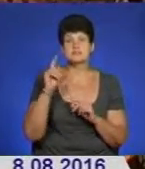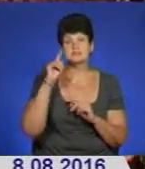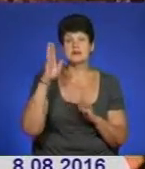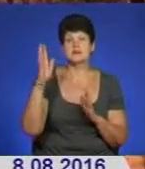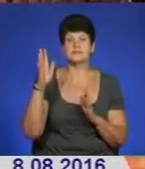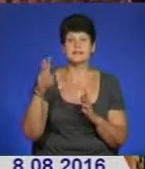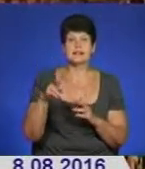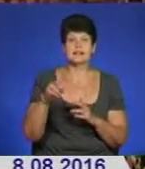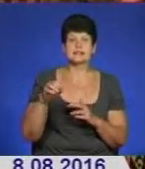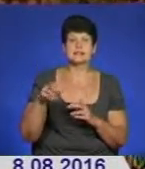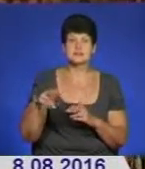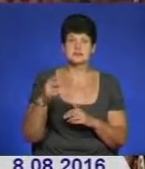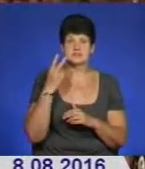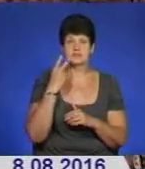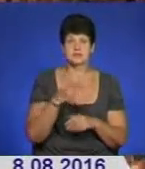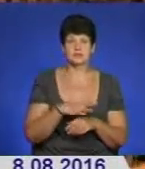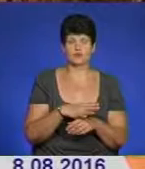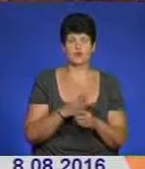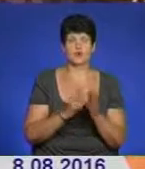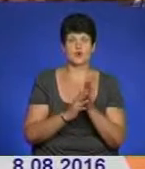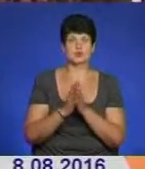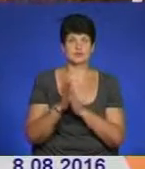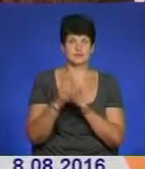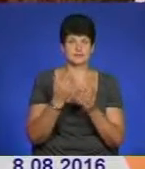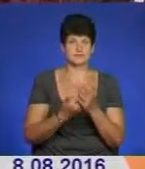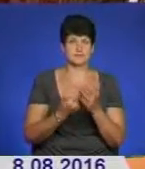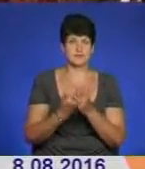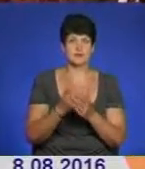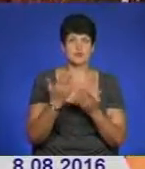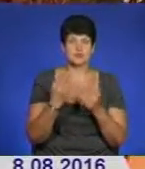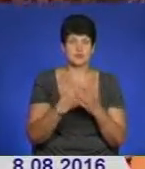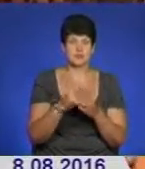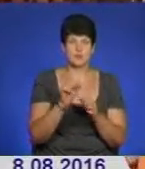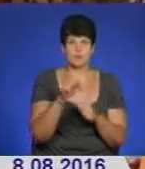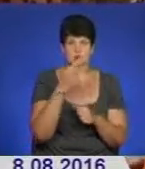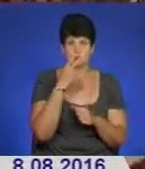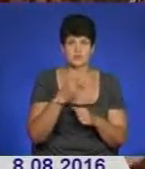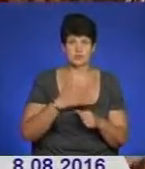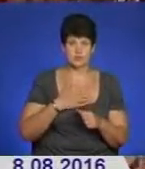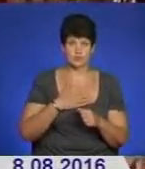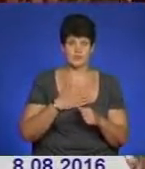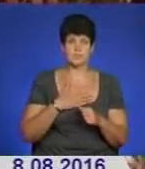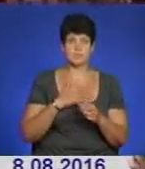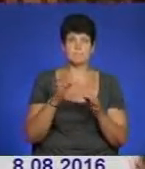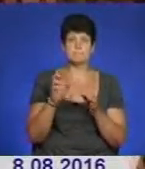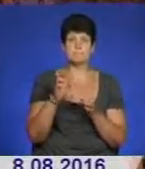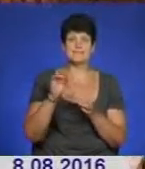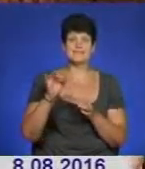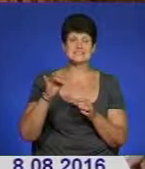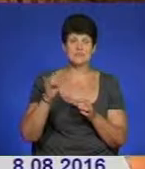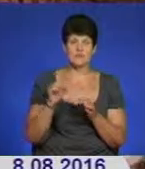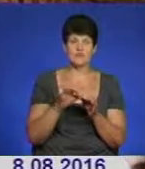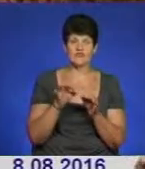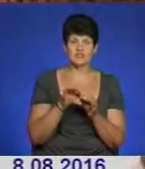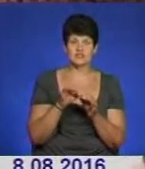Лемківщині передувало завжди рослинний орнамент. Якщо ви можете побачити, наприклад, на корсеті в мене, це бісером вишите дерево життя. Воно